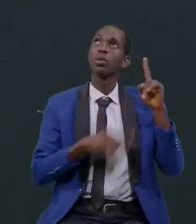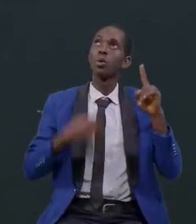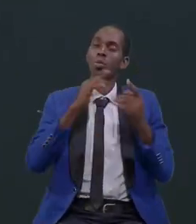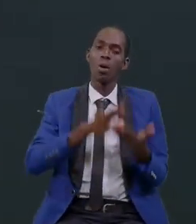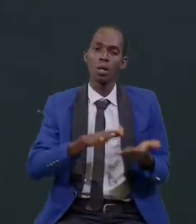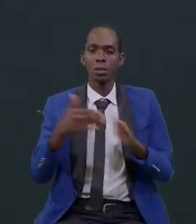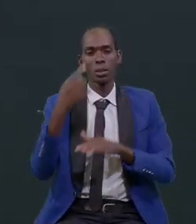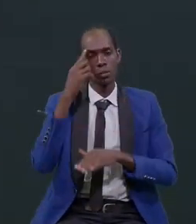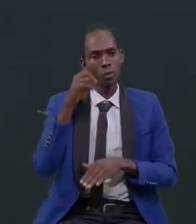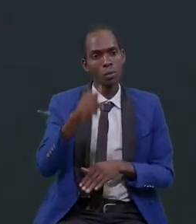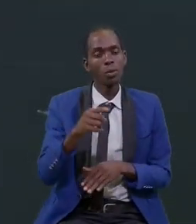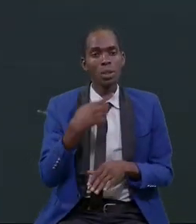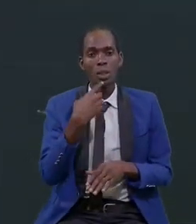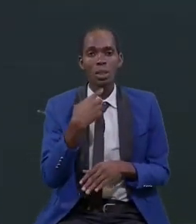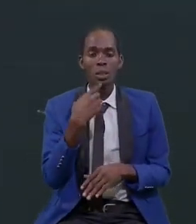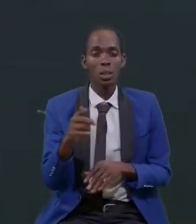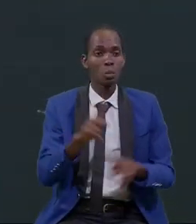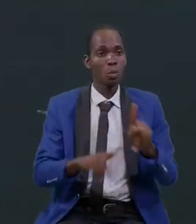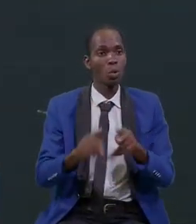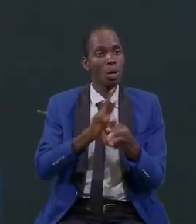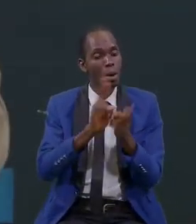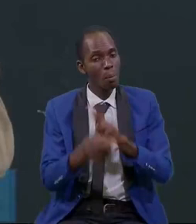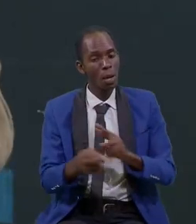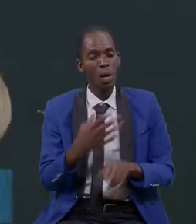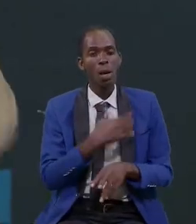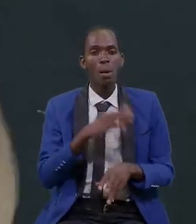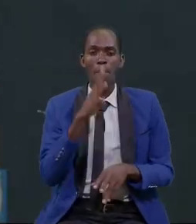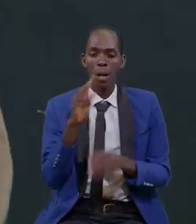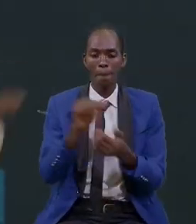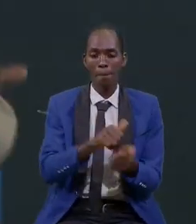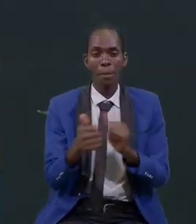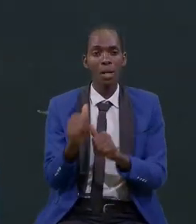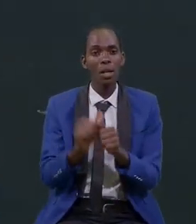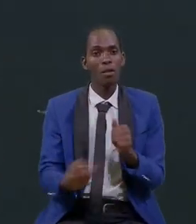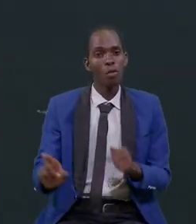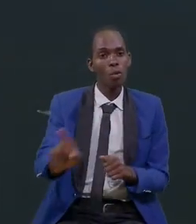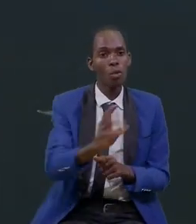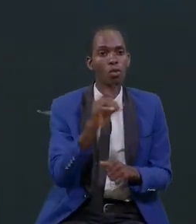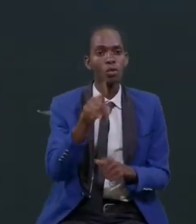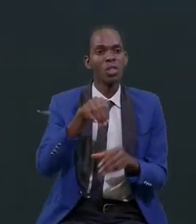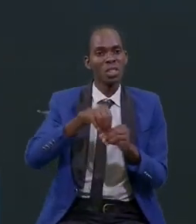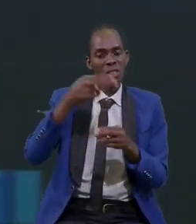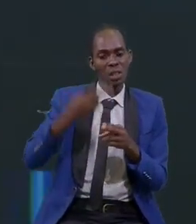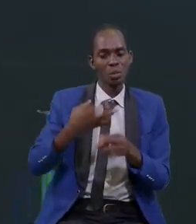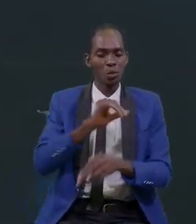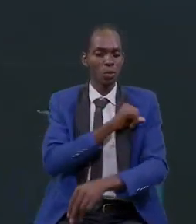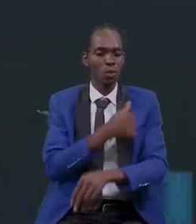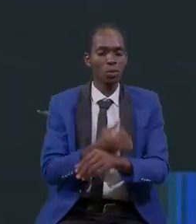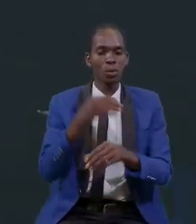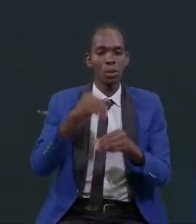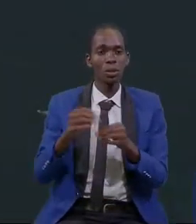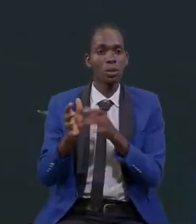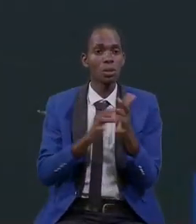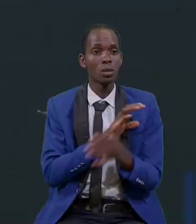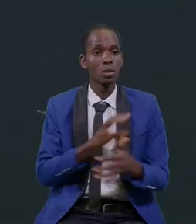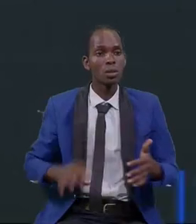vous. Et de repentez-vous et que chacun de vous se fasse baptiser au nom du Seigneur et dans l'autorité du Seigneur